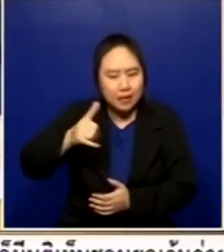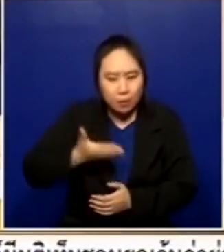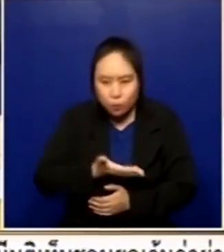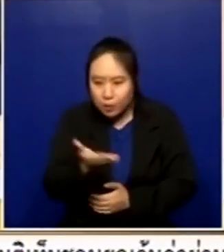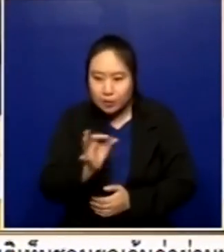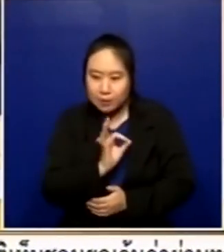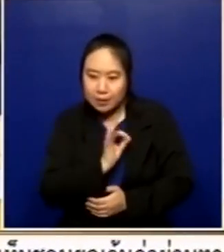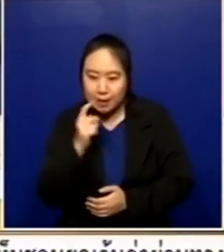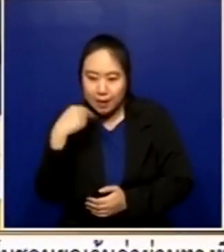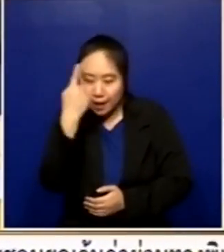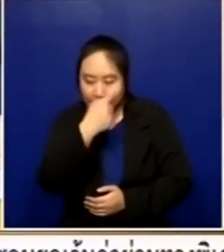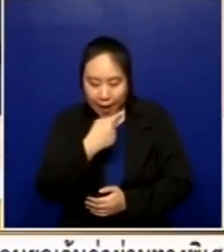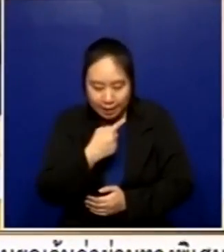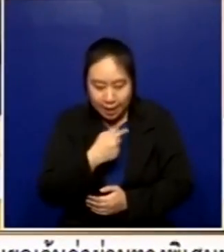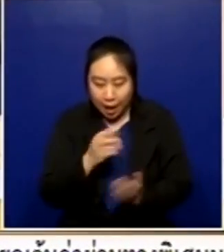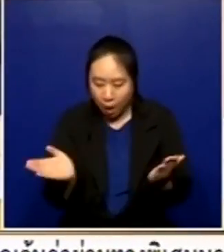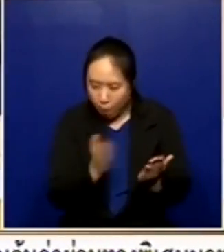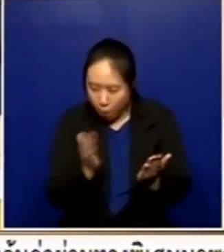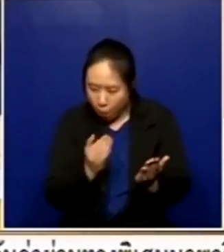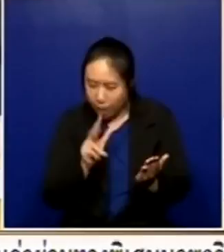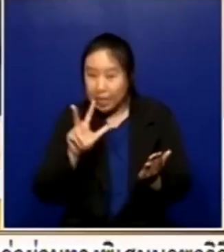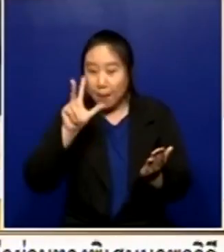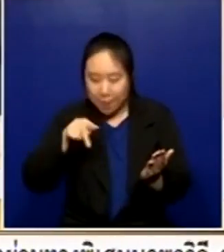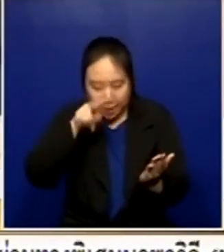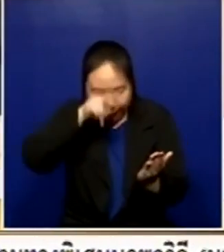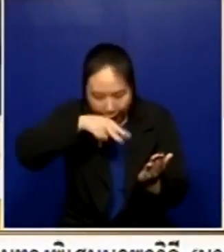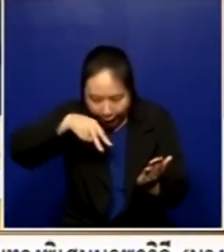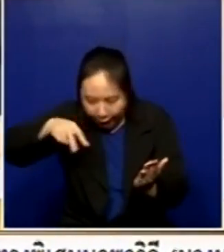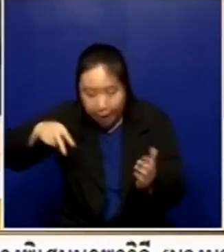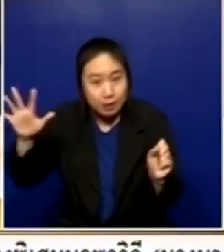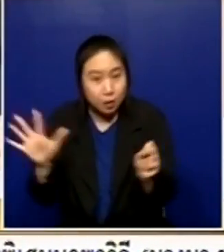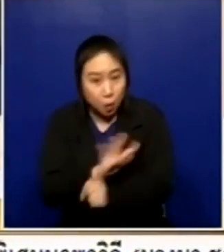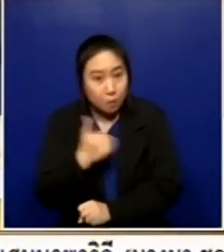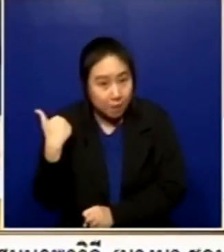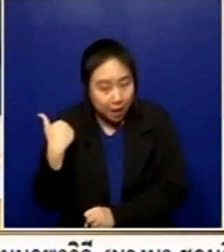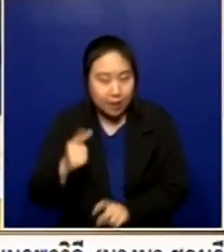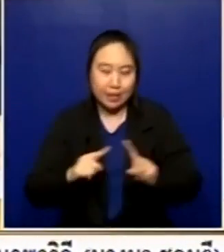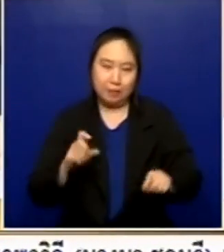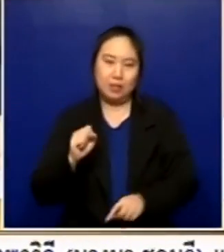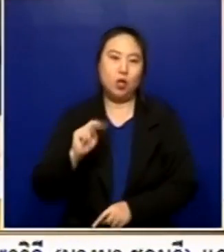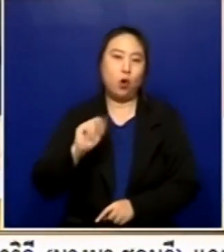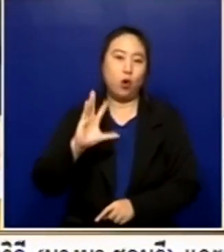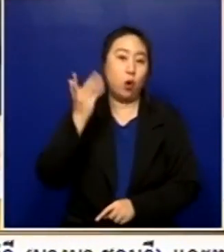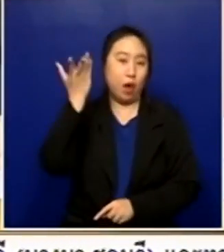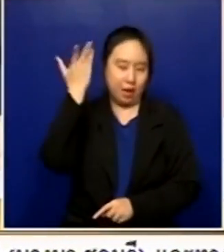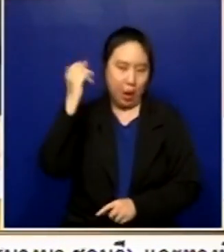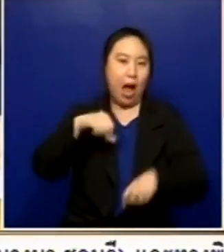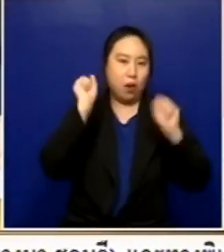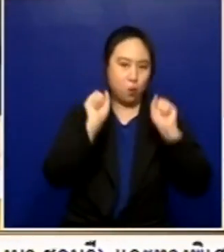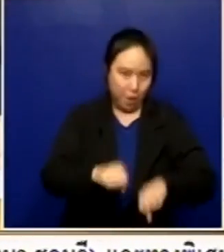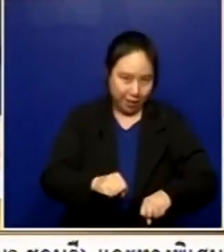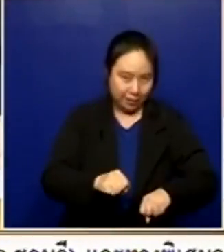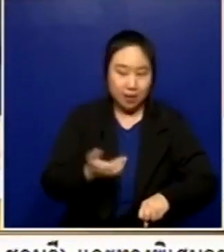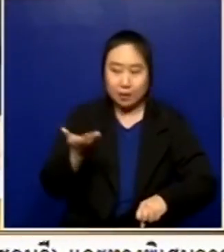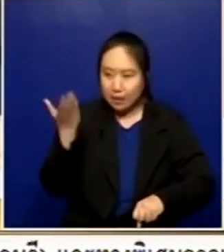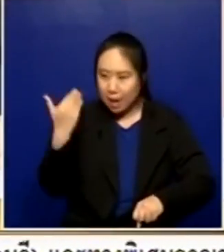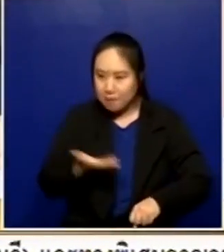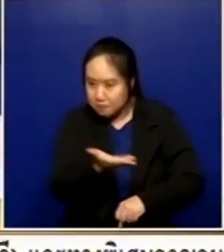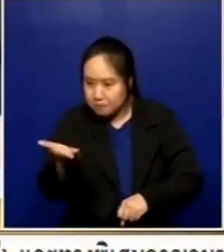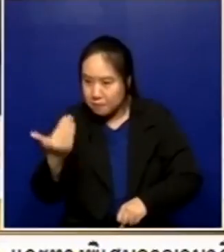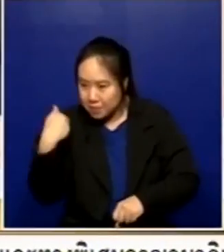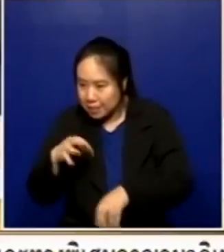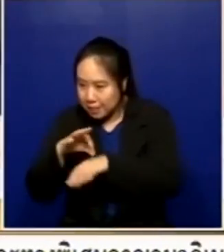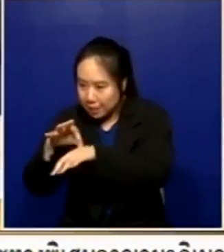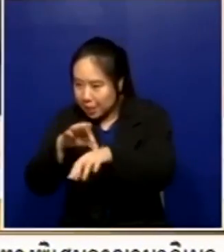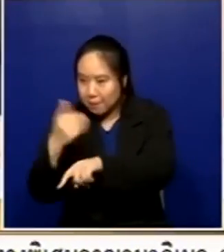ใดมีโอกาสได้อ่านจนจบ 3อันก็ได้หรือเปล่าแต่มันถูกอนุมัติมาโดยสภานิติบัญญัติแห่งชาติที่แล้วซึ่งหลายท่านก็ถูกแต่งตั้งอยู่ในมาชุดนี้